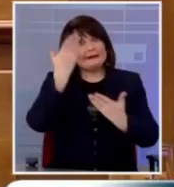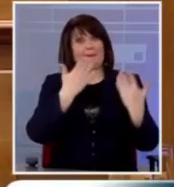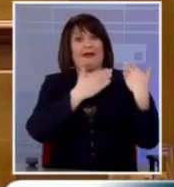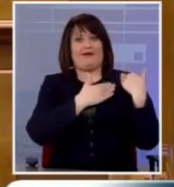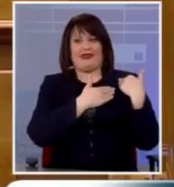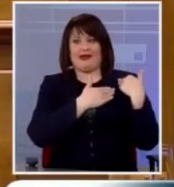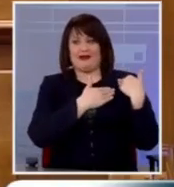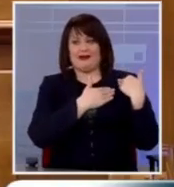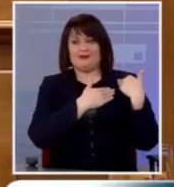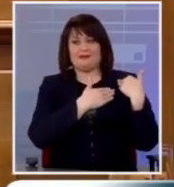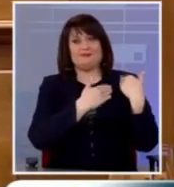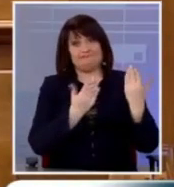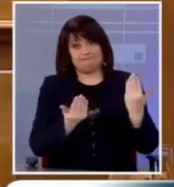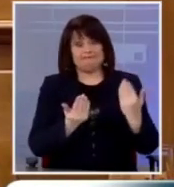Είναι